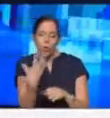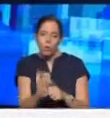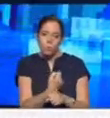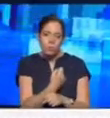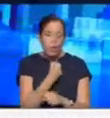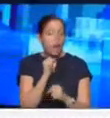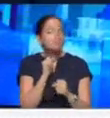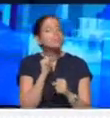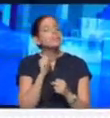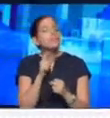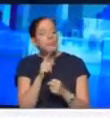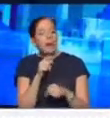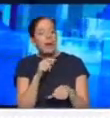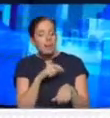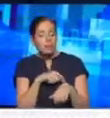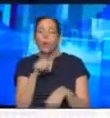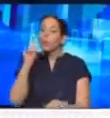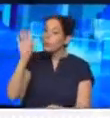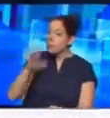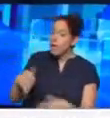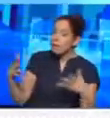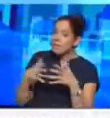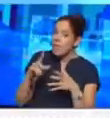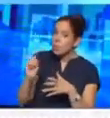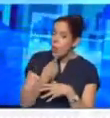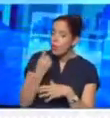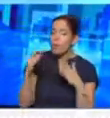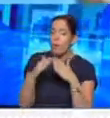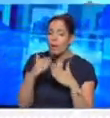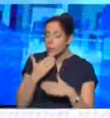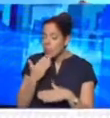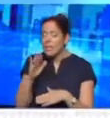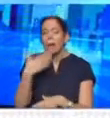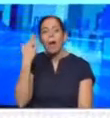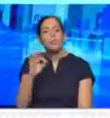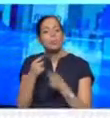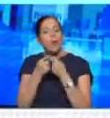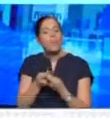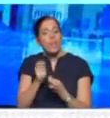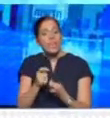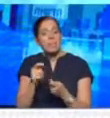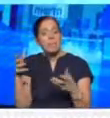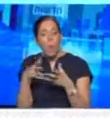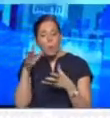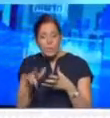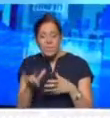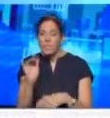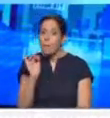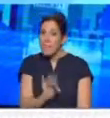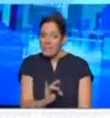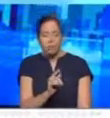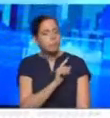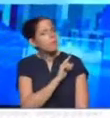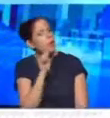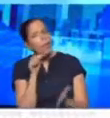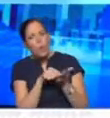אותו. העיתוי בזמן שראש ממשלה... כן, אנחנו יודעים שגם סיעת כולנו, גם הבית היהודי, גם 50 חברי כנסת מהאופוזיציה מתנגדים כרגע לחוק. לא רק בגלל זה, גם